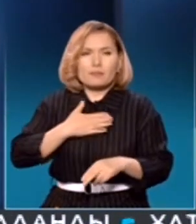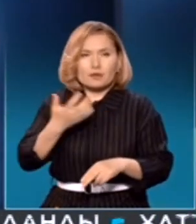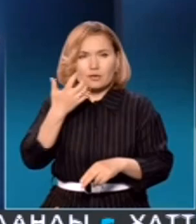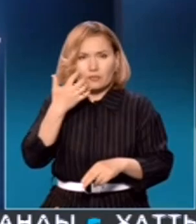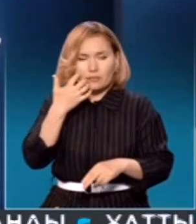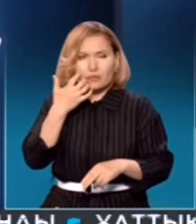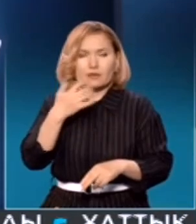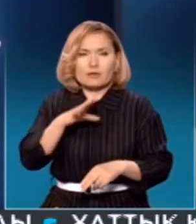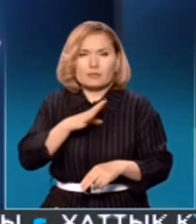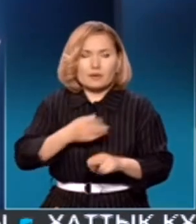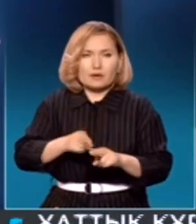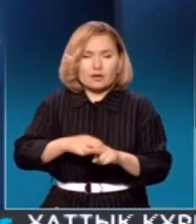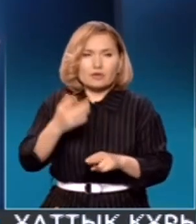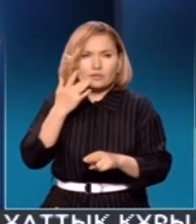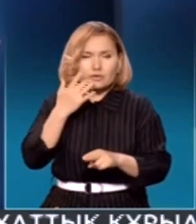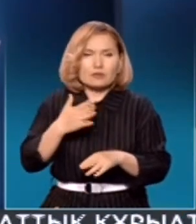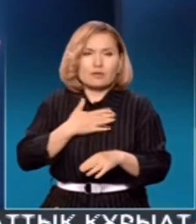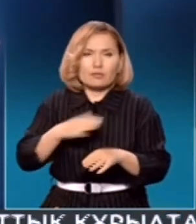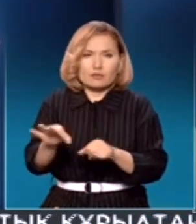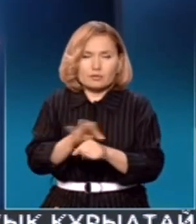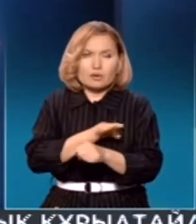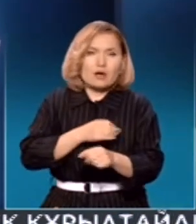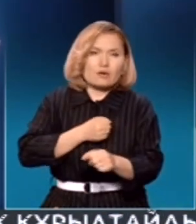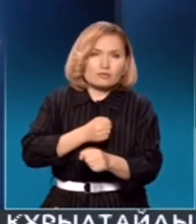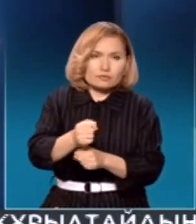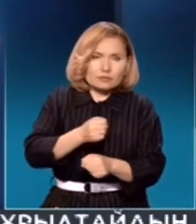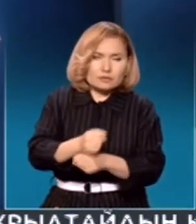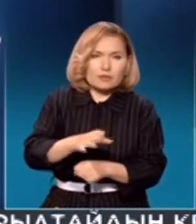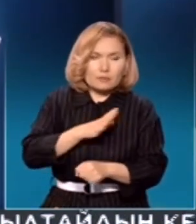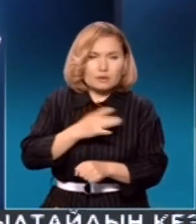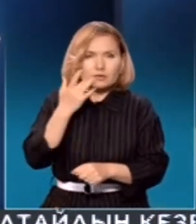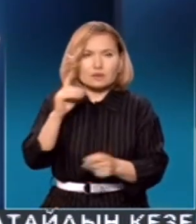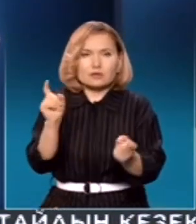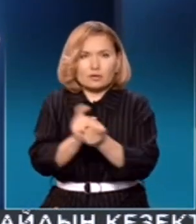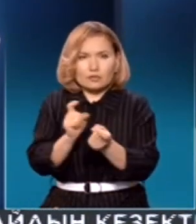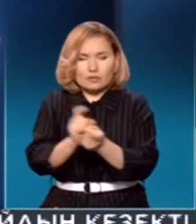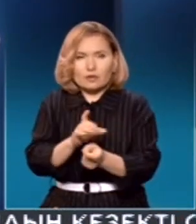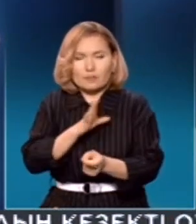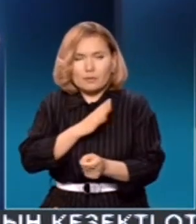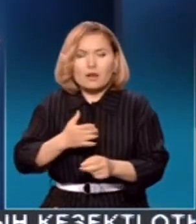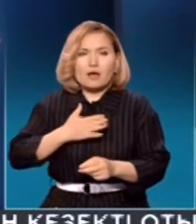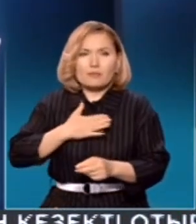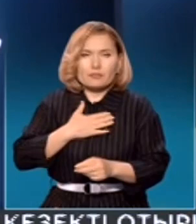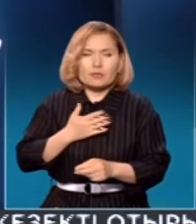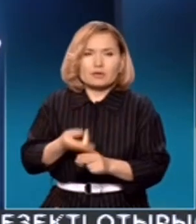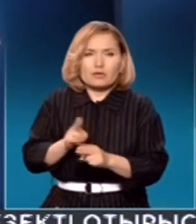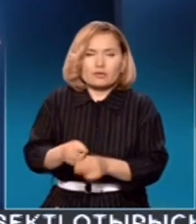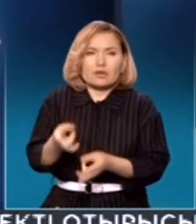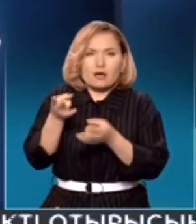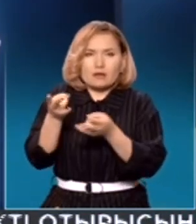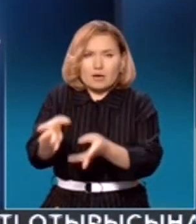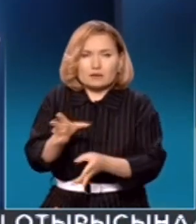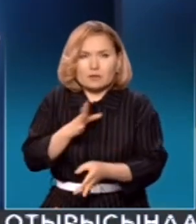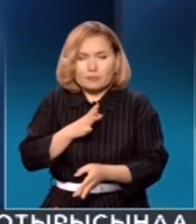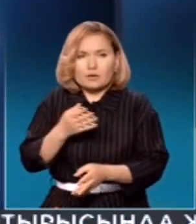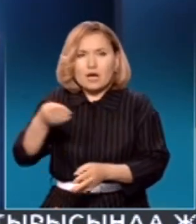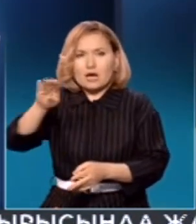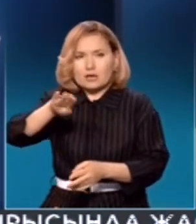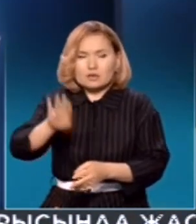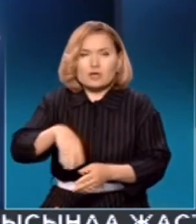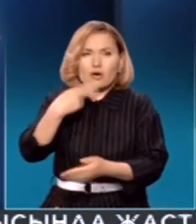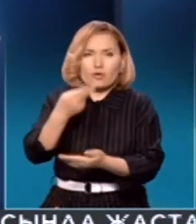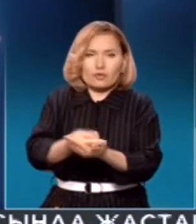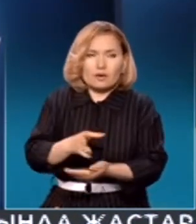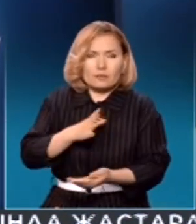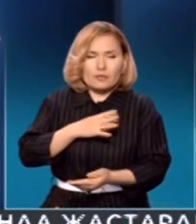болып қалды. Сол кезінде тоже орысқан сондай нелер болды. Жерге лақтыры жіберіп, мен лестницадан ана қызының үстінен қан